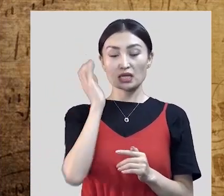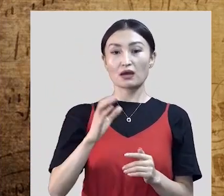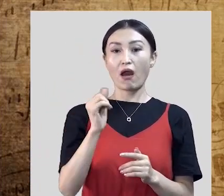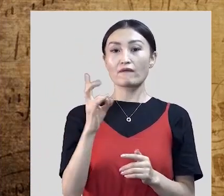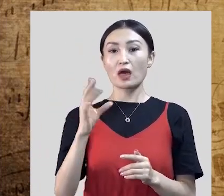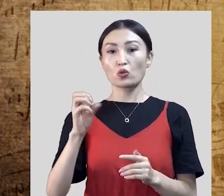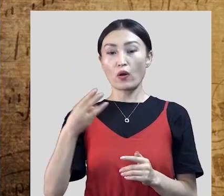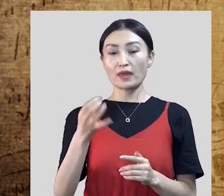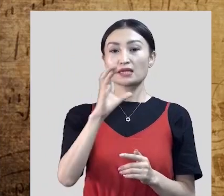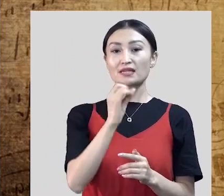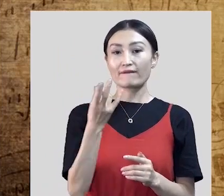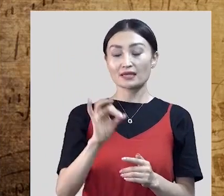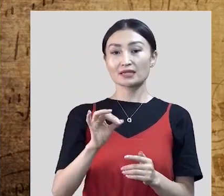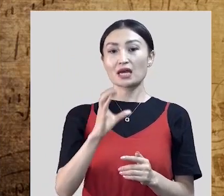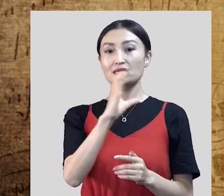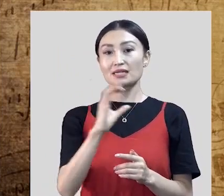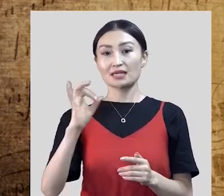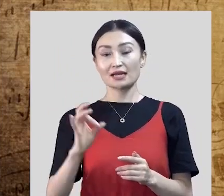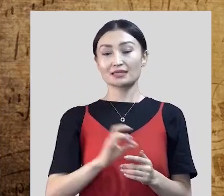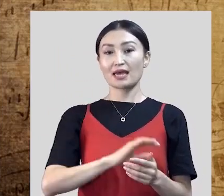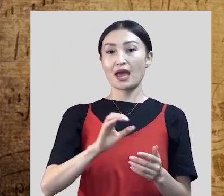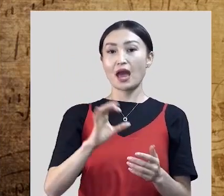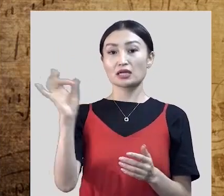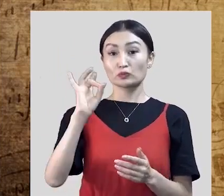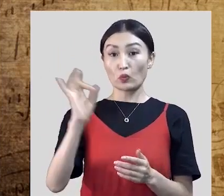автономной Советской Социалистической Республики